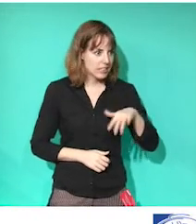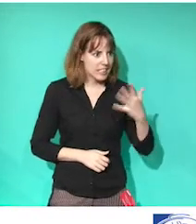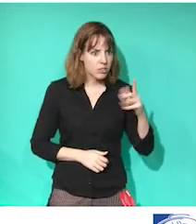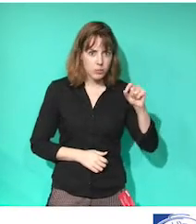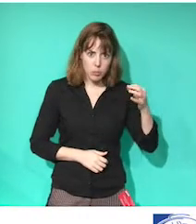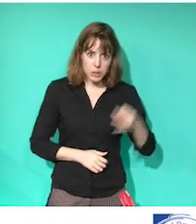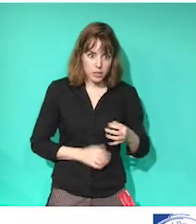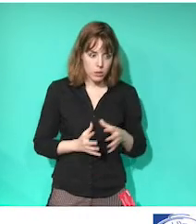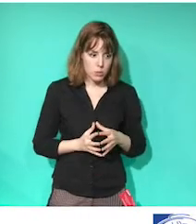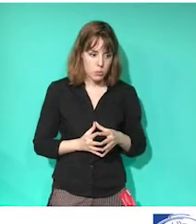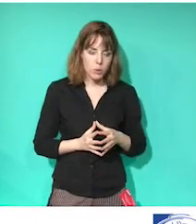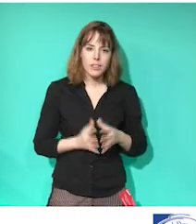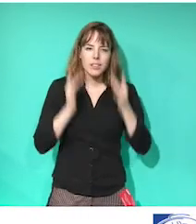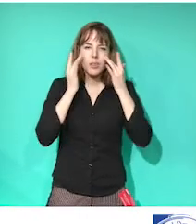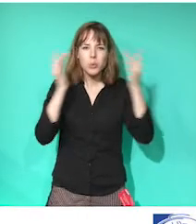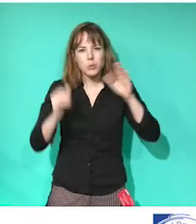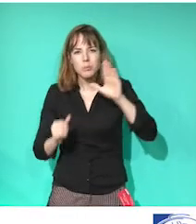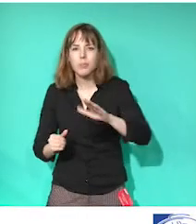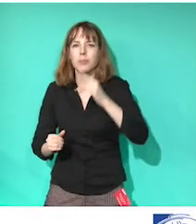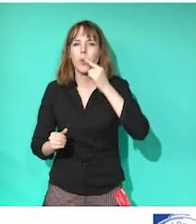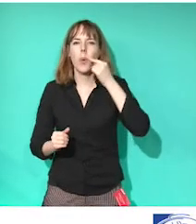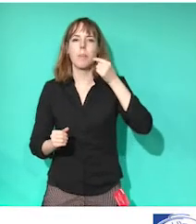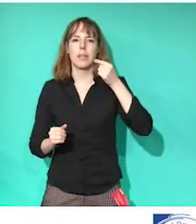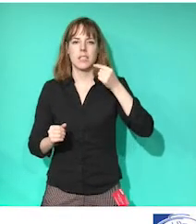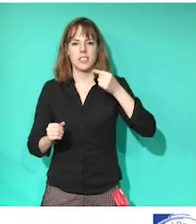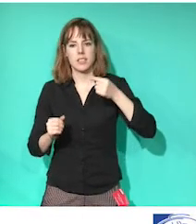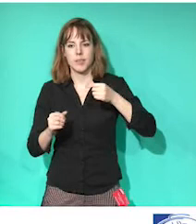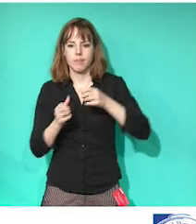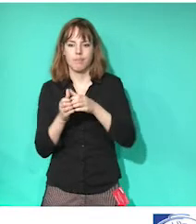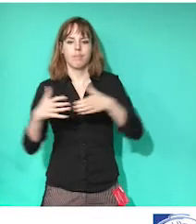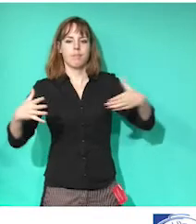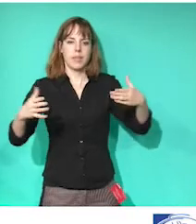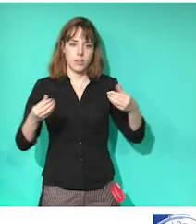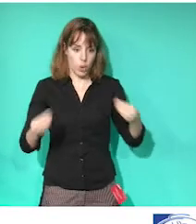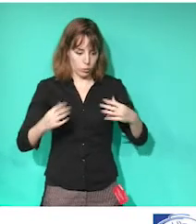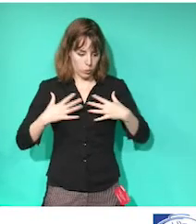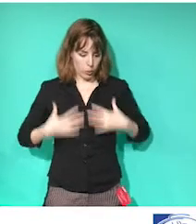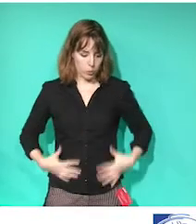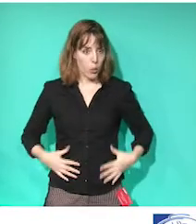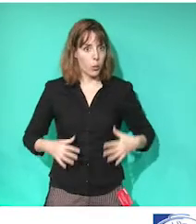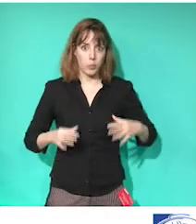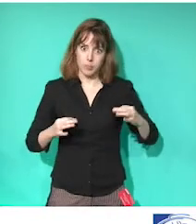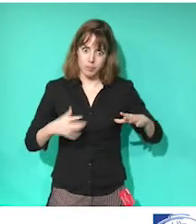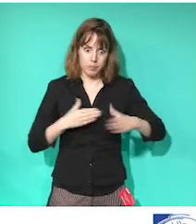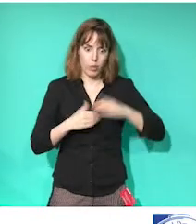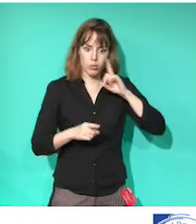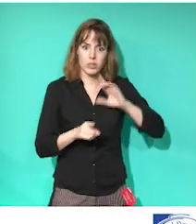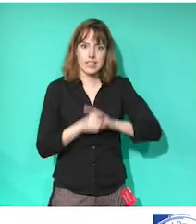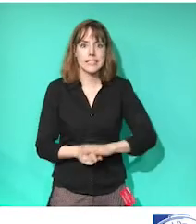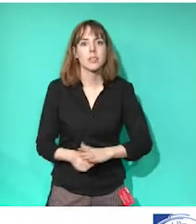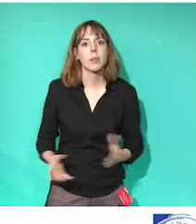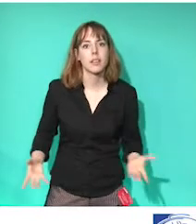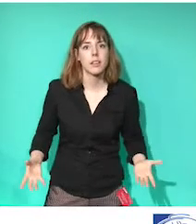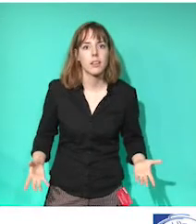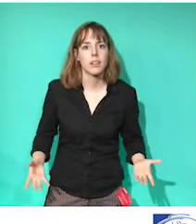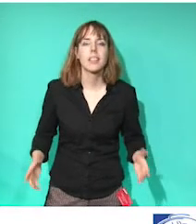une prédominance de la culture masculine qui fait que ça induit des comportements qui, à la fin, sont des comportements sexistes. Même s'il y a toute une